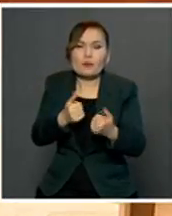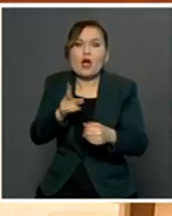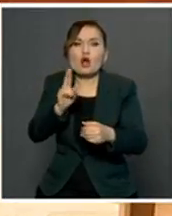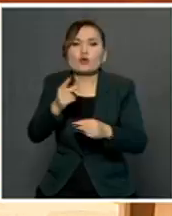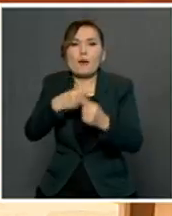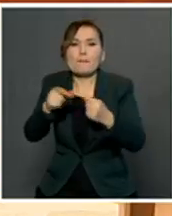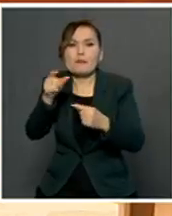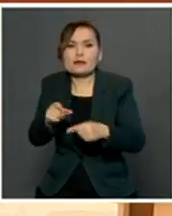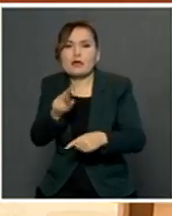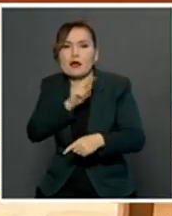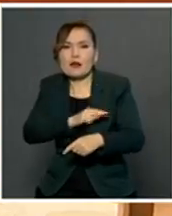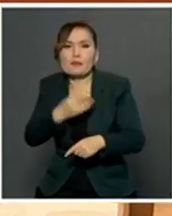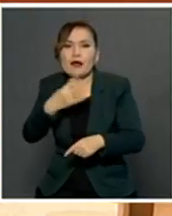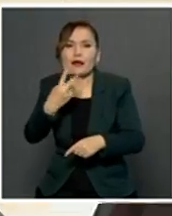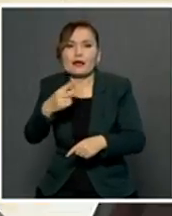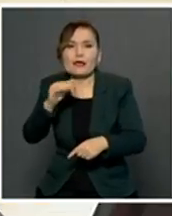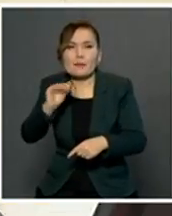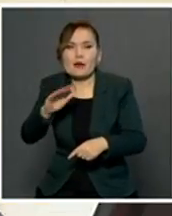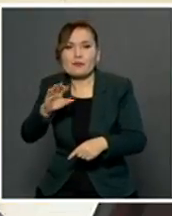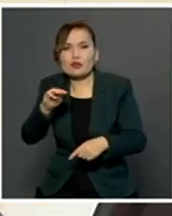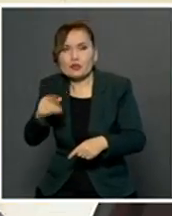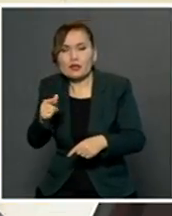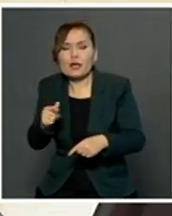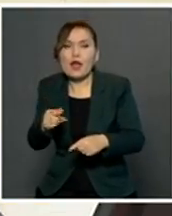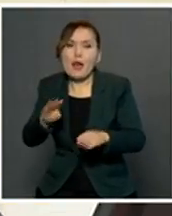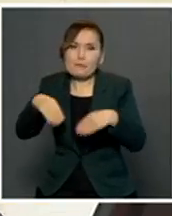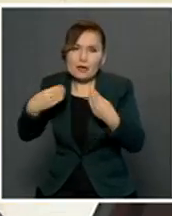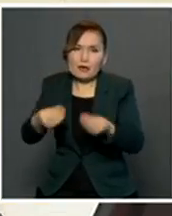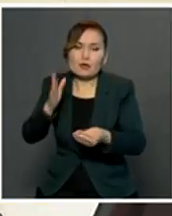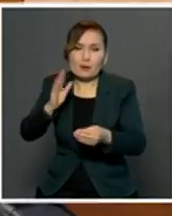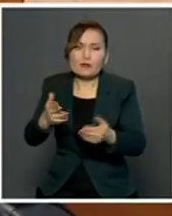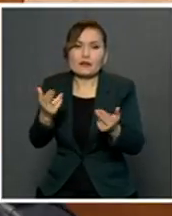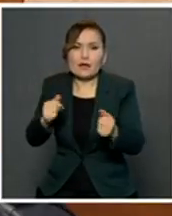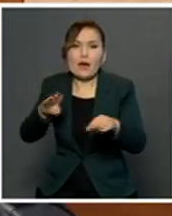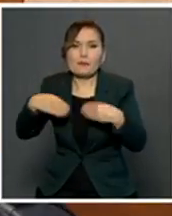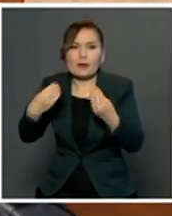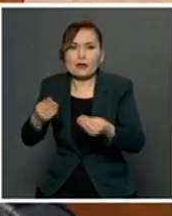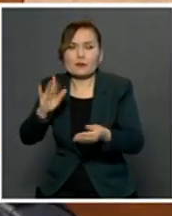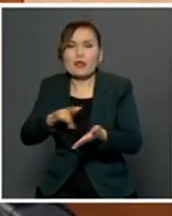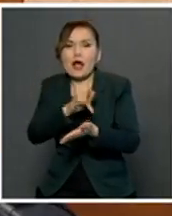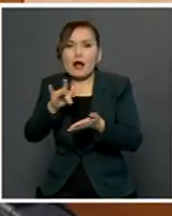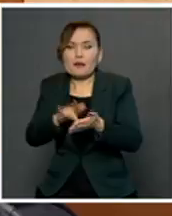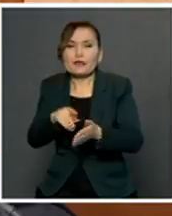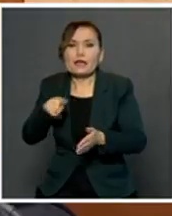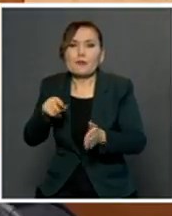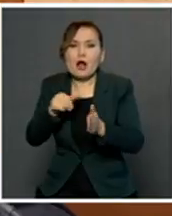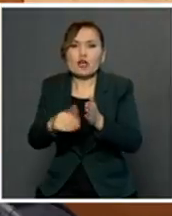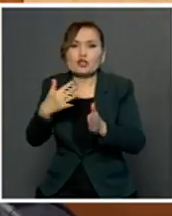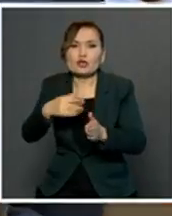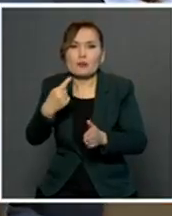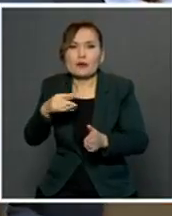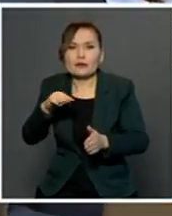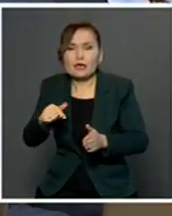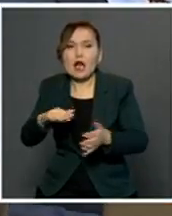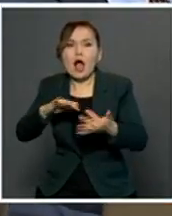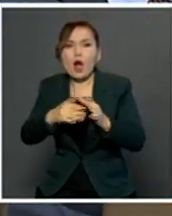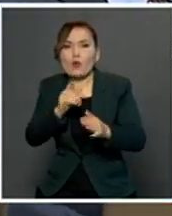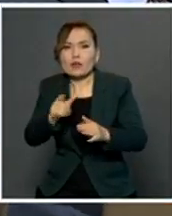азаматтарға 42500 теңге беріле ме? Иә, беріледі. Тек қалалықтар 2651 теңге, ауыл